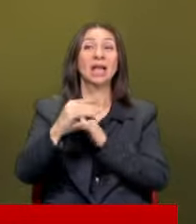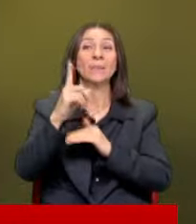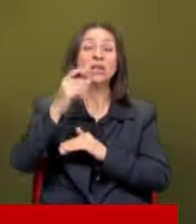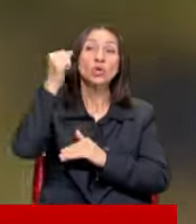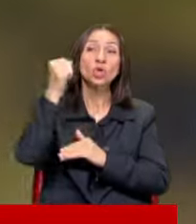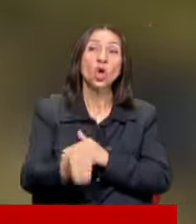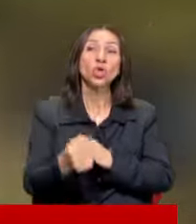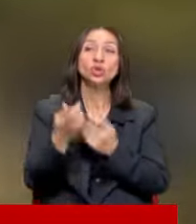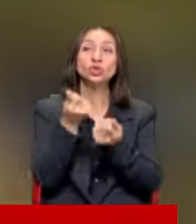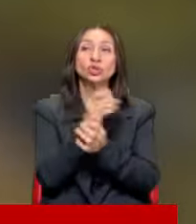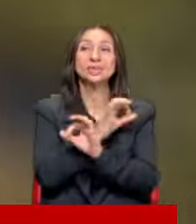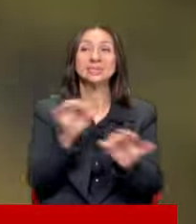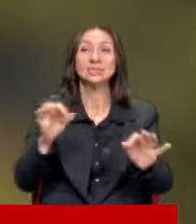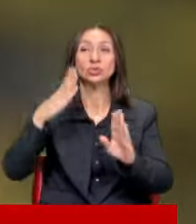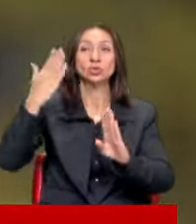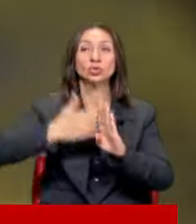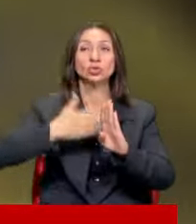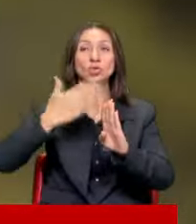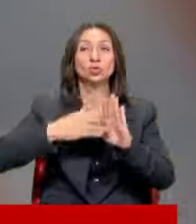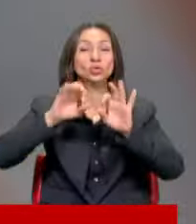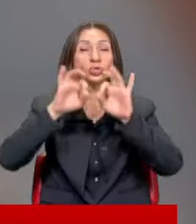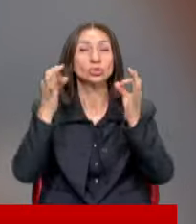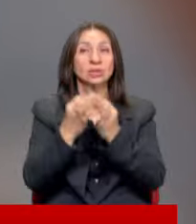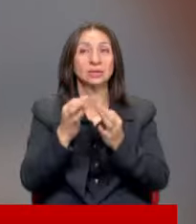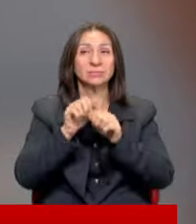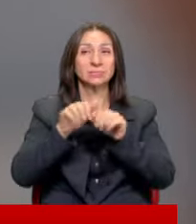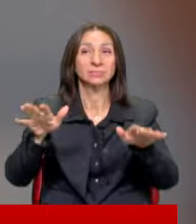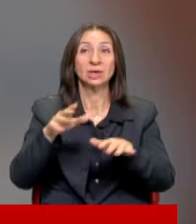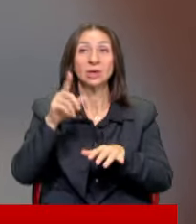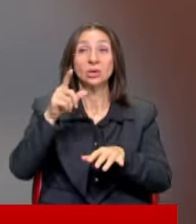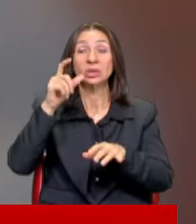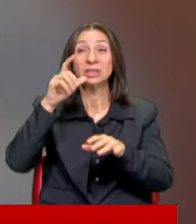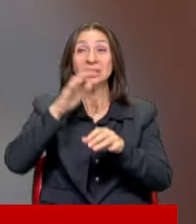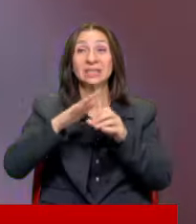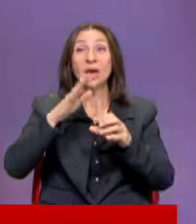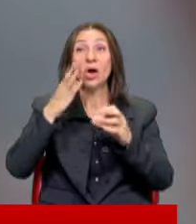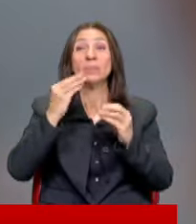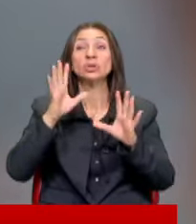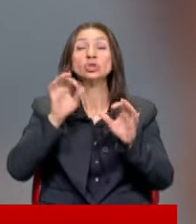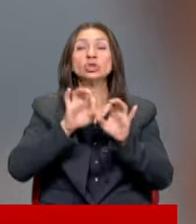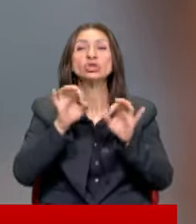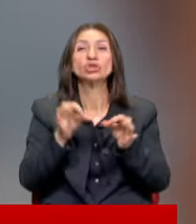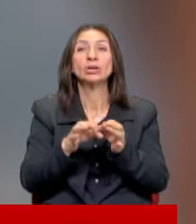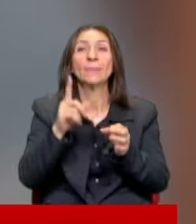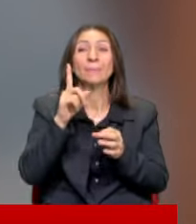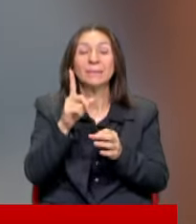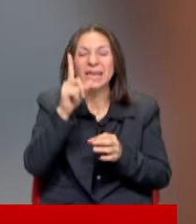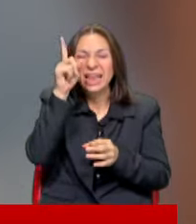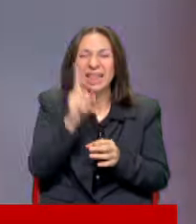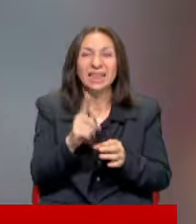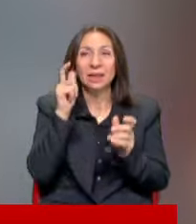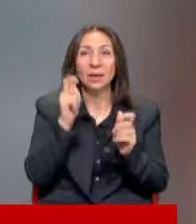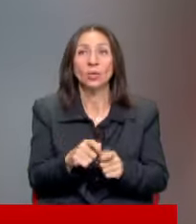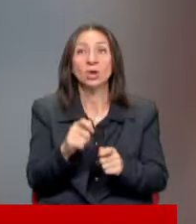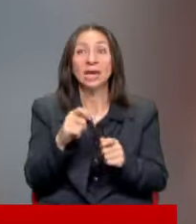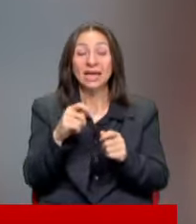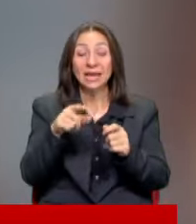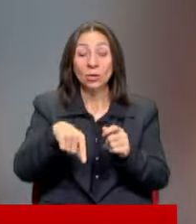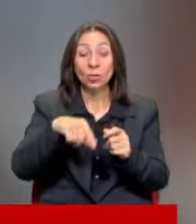ton ücretsiz Sucuk döner ikram edileceğini duyurdu kayserin olmazsa olmazı sucuk bir ilke imza atıyoruz